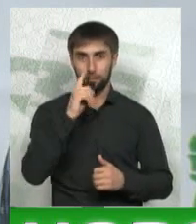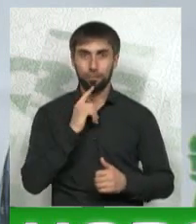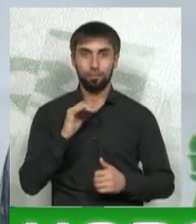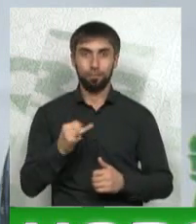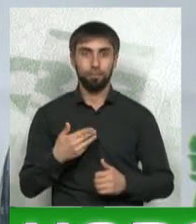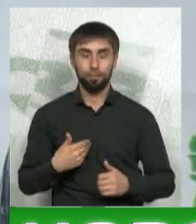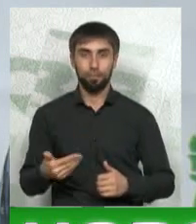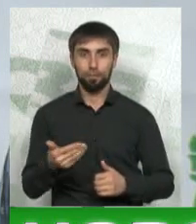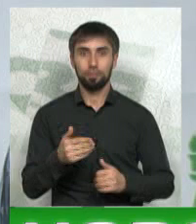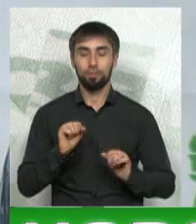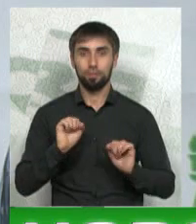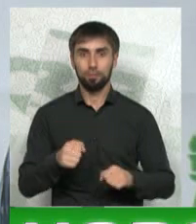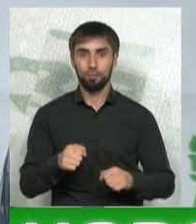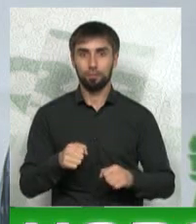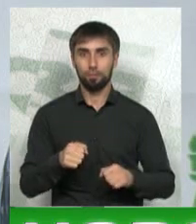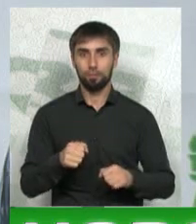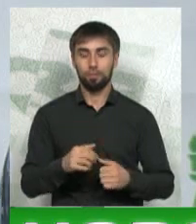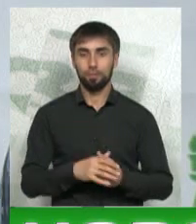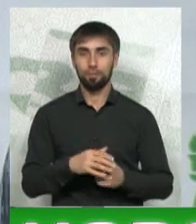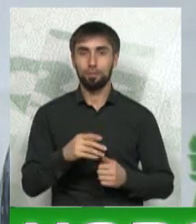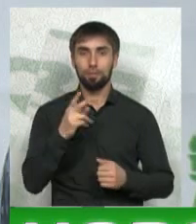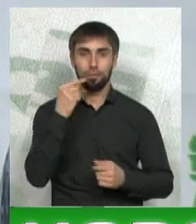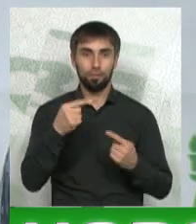я могу дать ошибиться, но